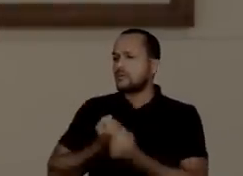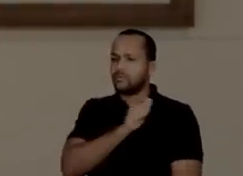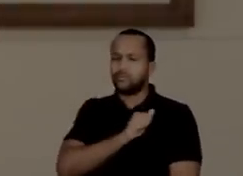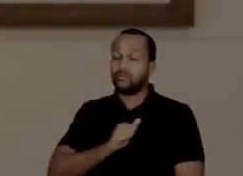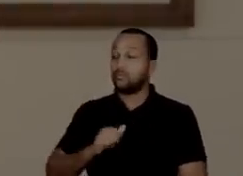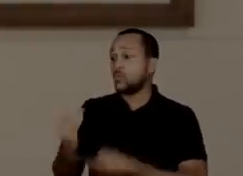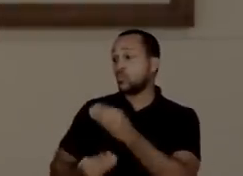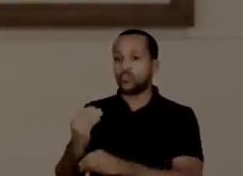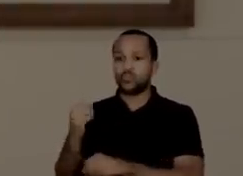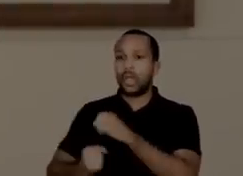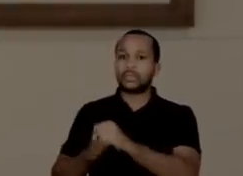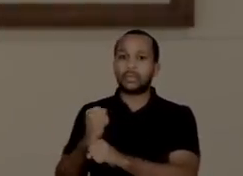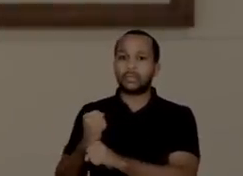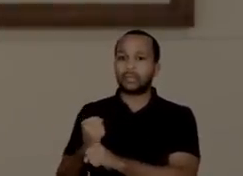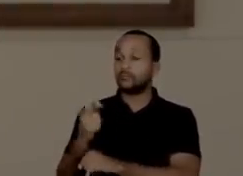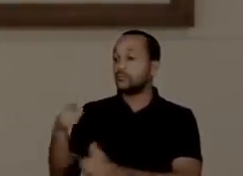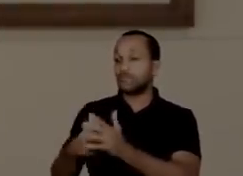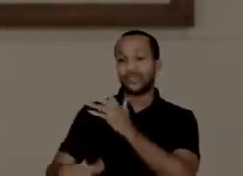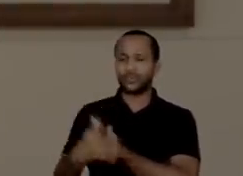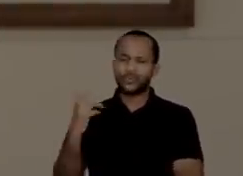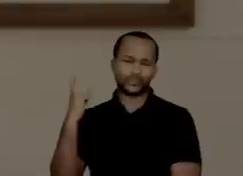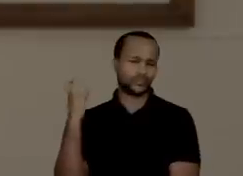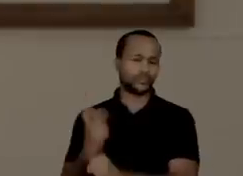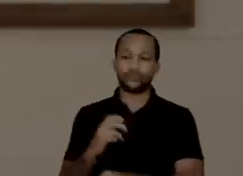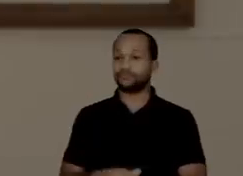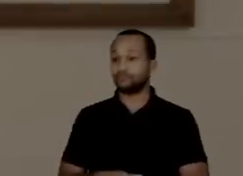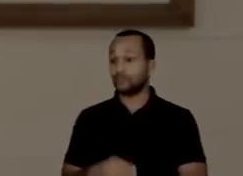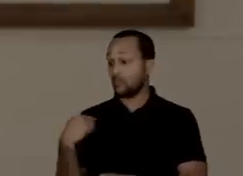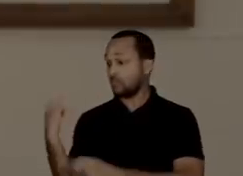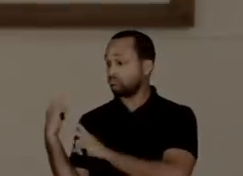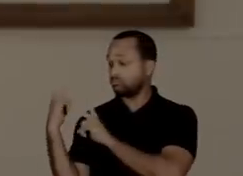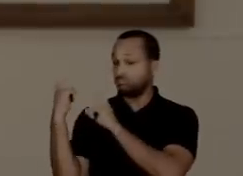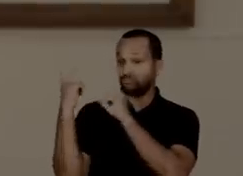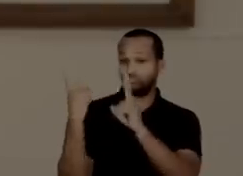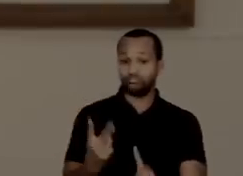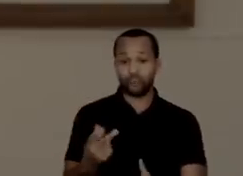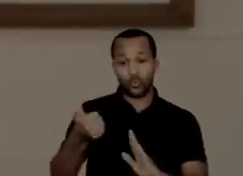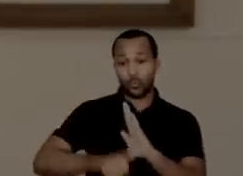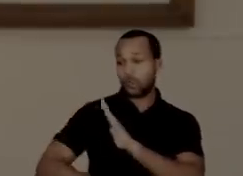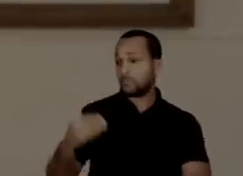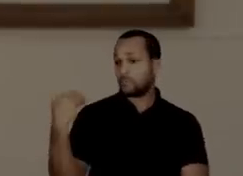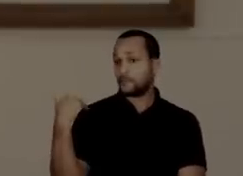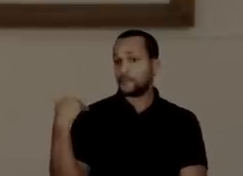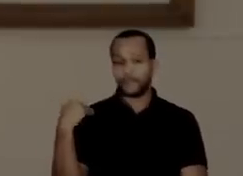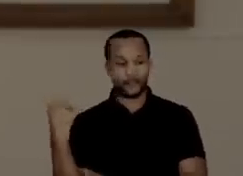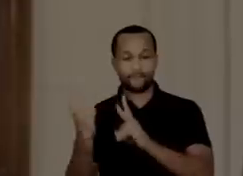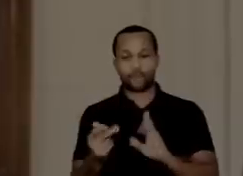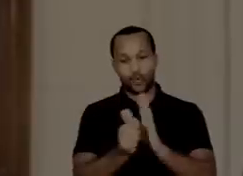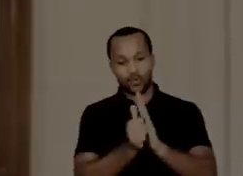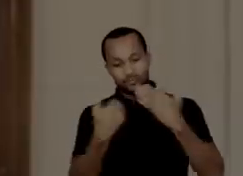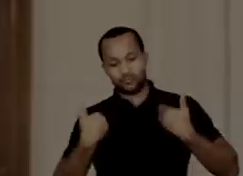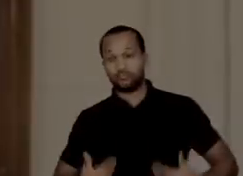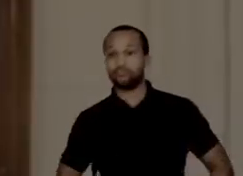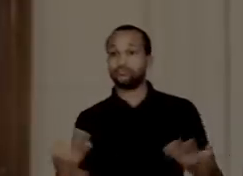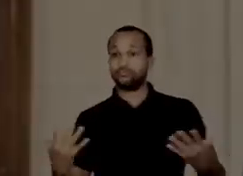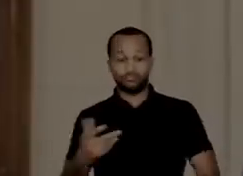naturellement une pensée plus particulière pour celles et ceux qui souffrent ou qui ont connu une année 2014 difficile. Il